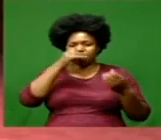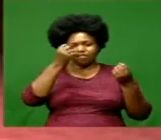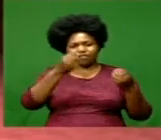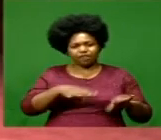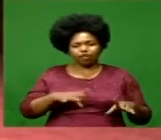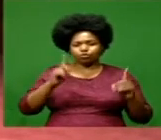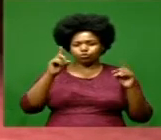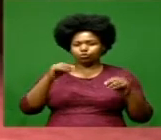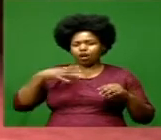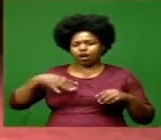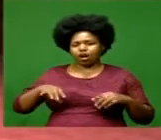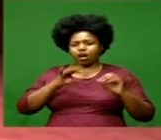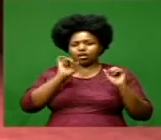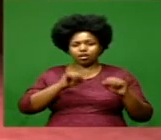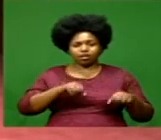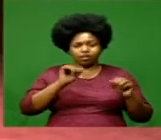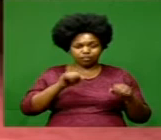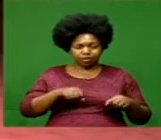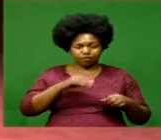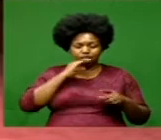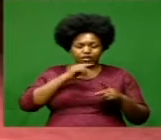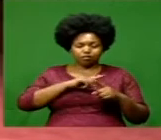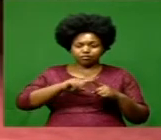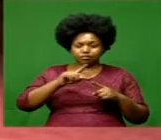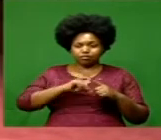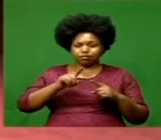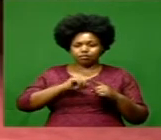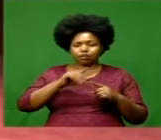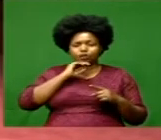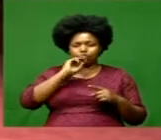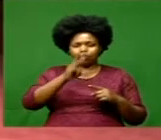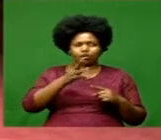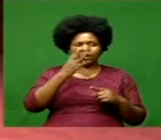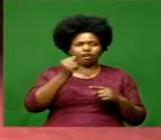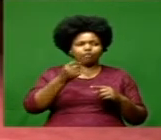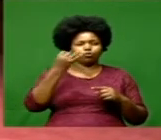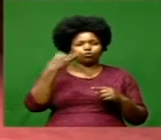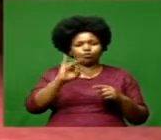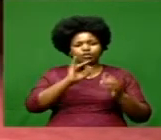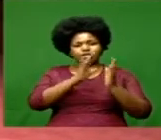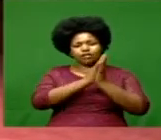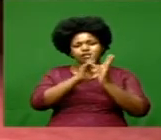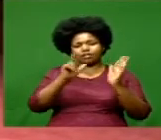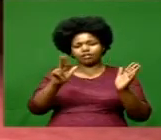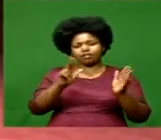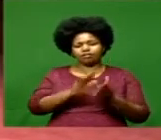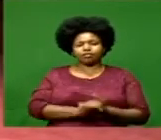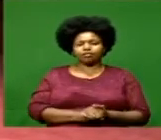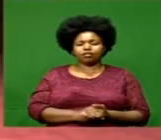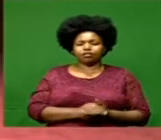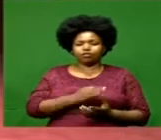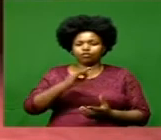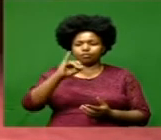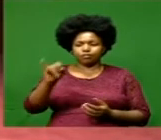meluano le tabewa le mila lo ida ubanjwa nge mnyaga wa 2018 kuswa nge nyanga yapimbit vane